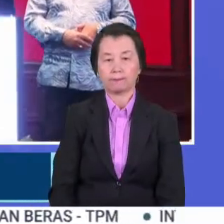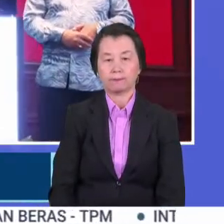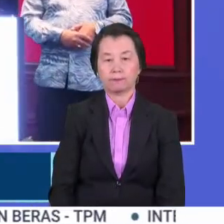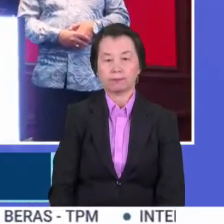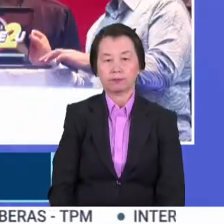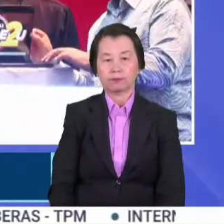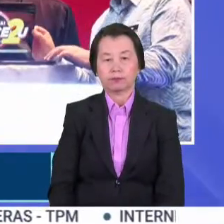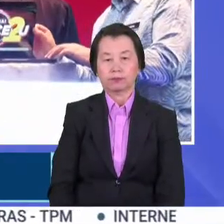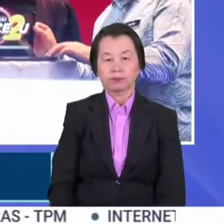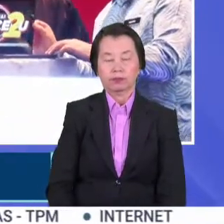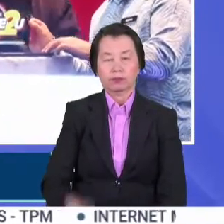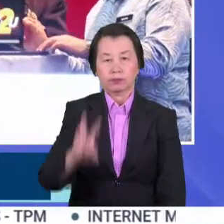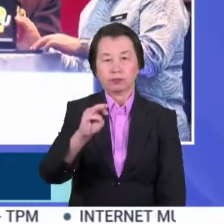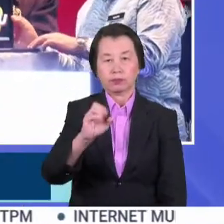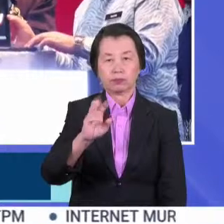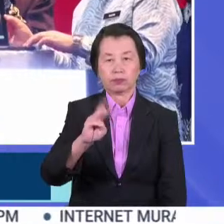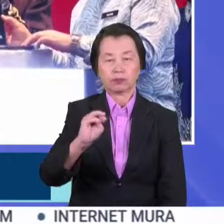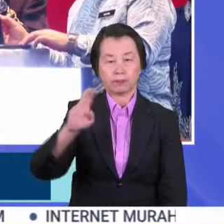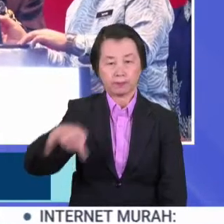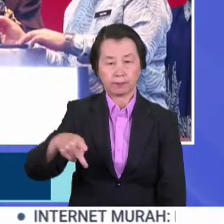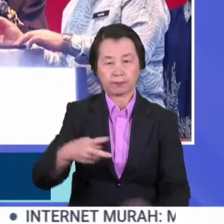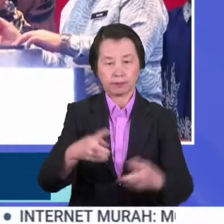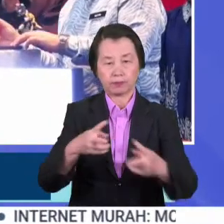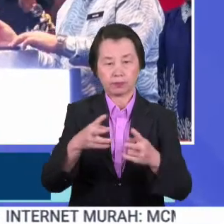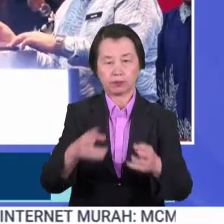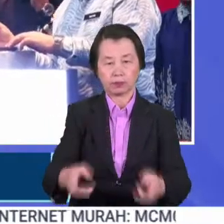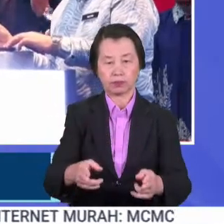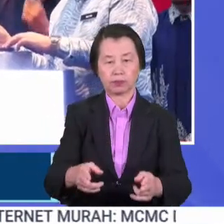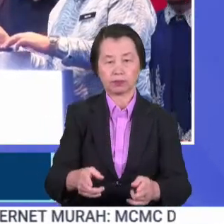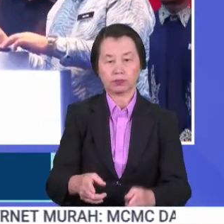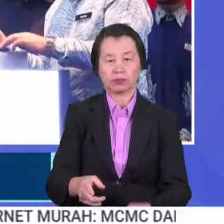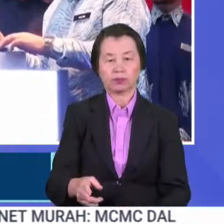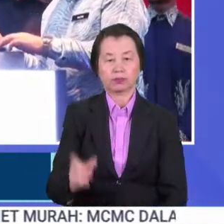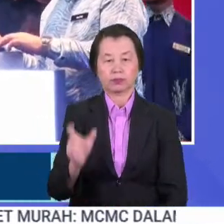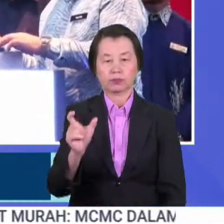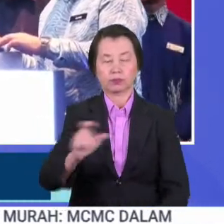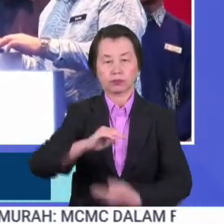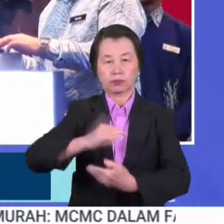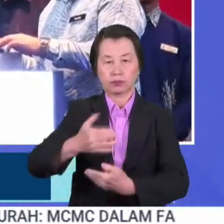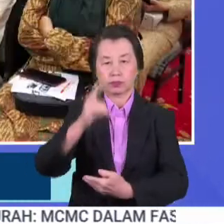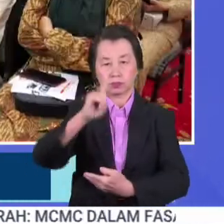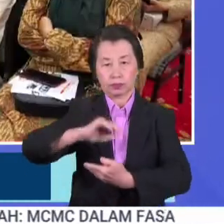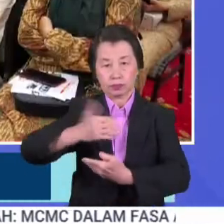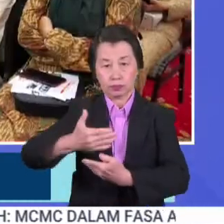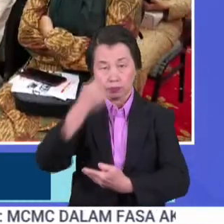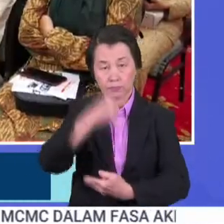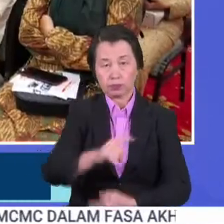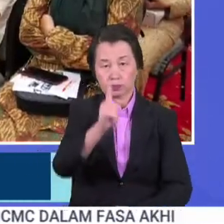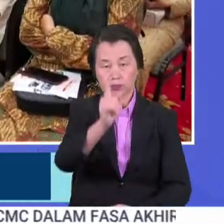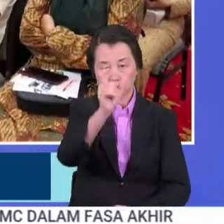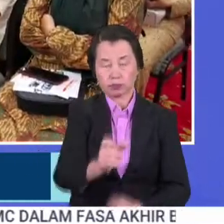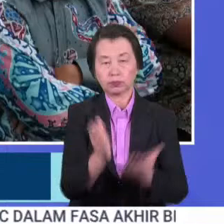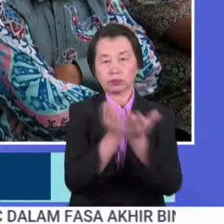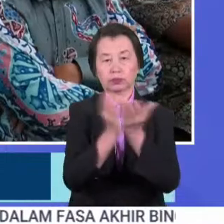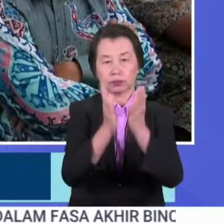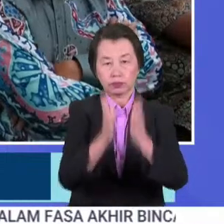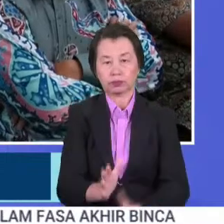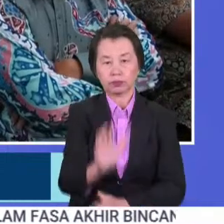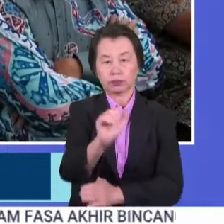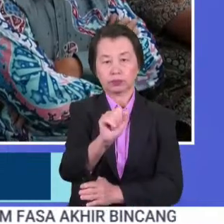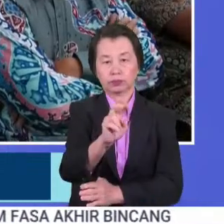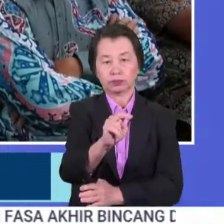Mawi melancarkan program wakaf tablet Device to You yang menyasarkan satu peranti tablet bagi setiap pelajar asnaf.